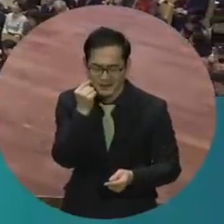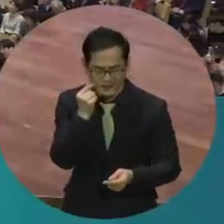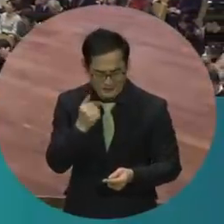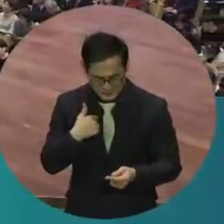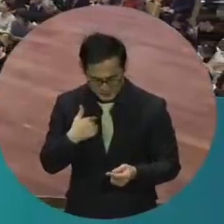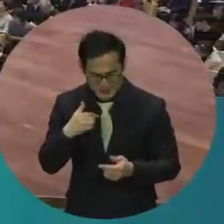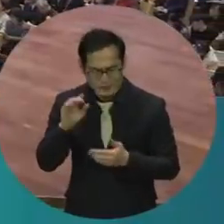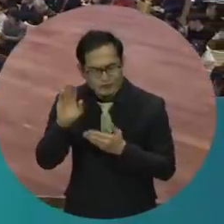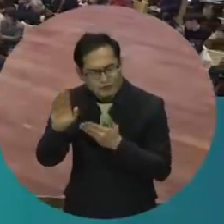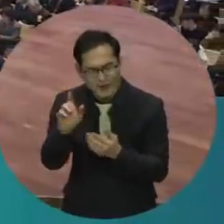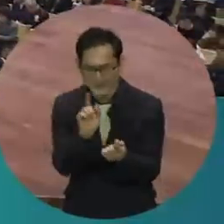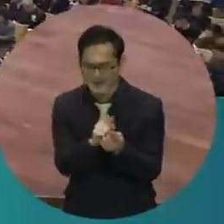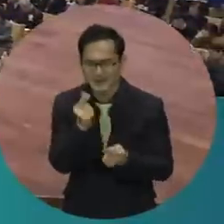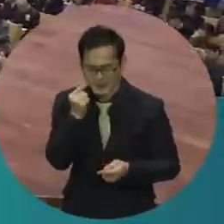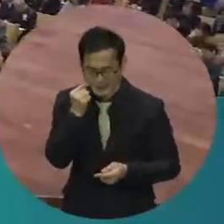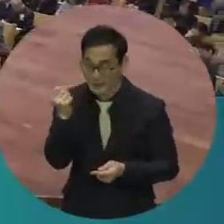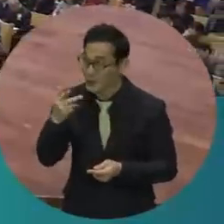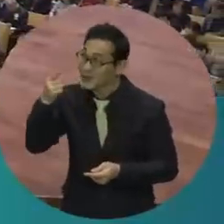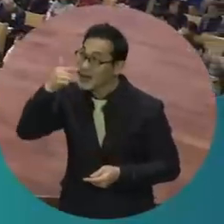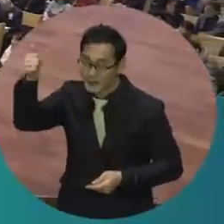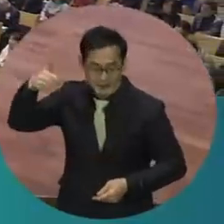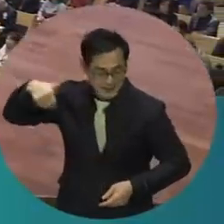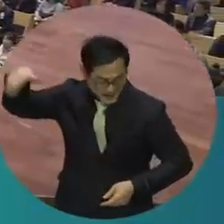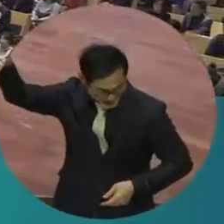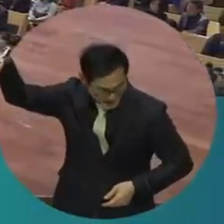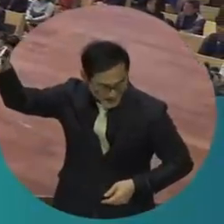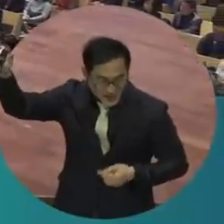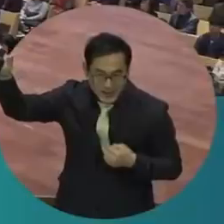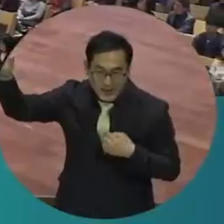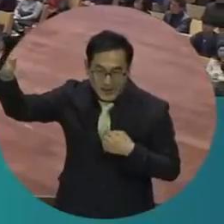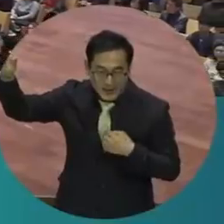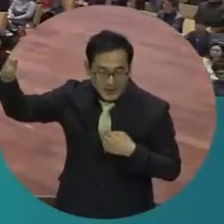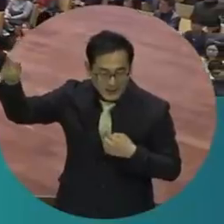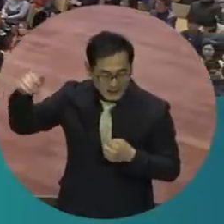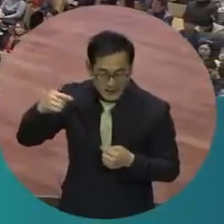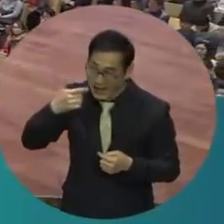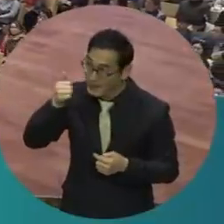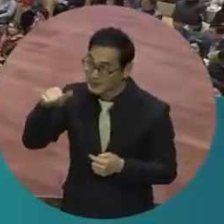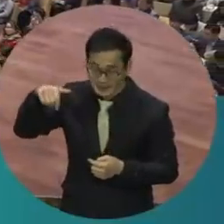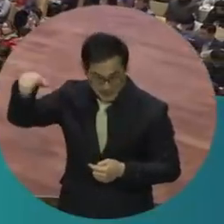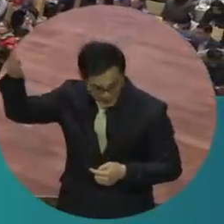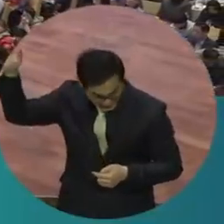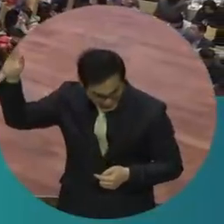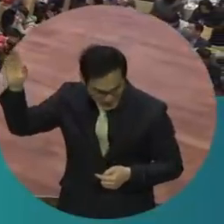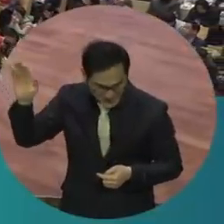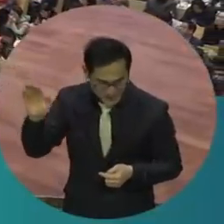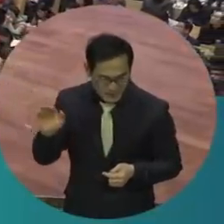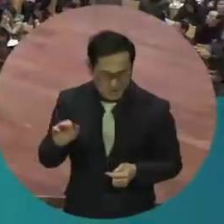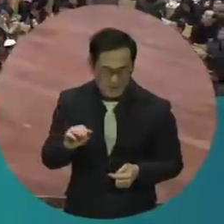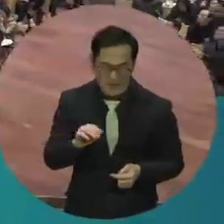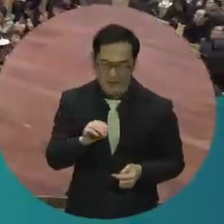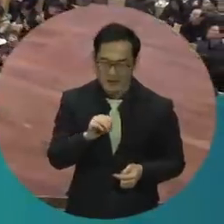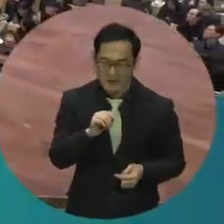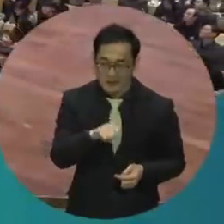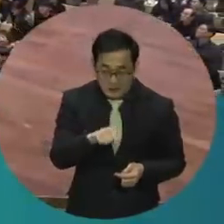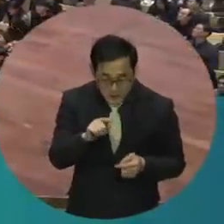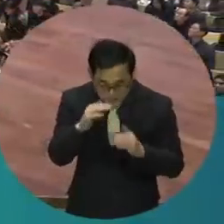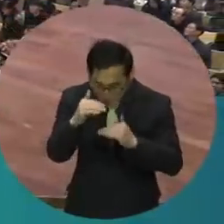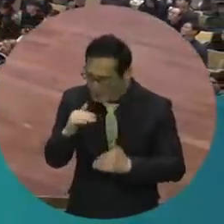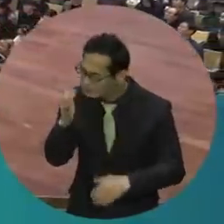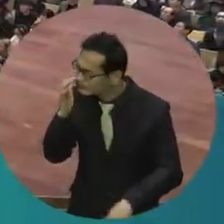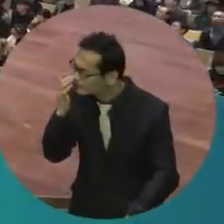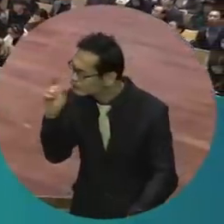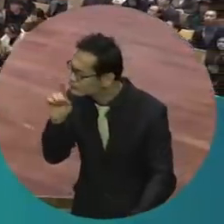내가 아버지께로 감이라 하신 것이 무슨 말씀이냐 하고 또 말하되 조금 있으면 이라 하신 말씀이